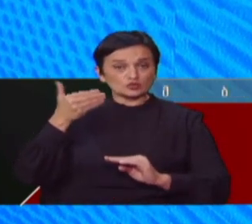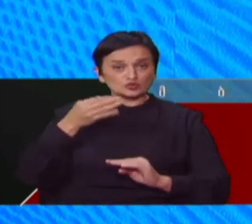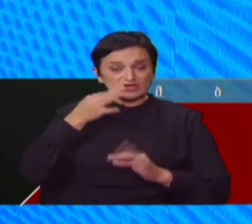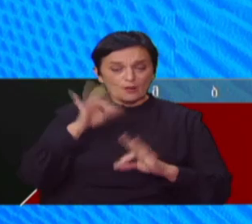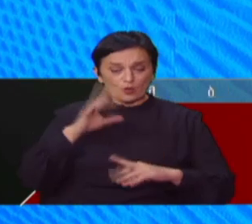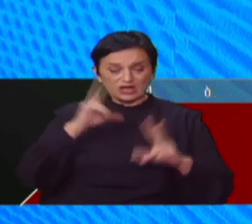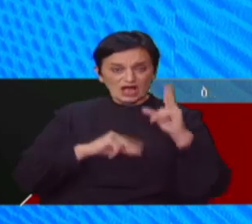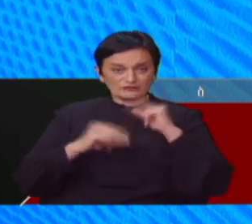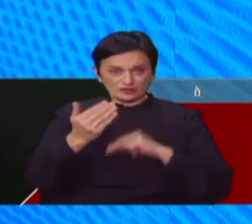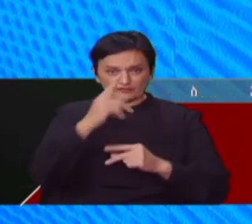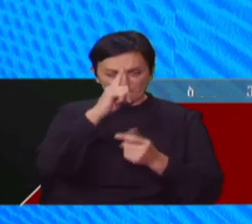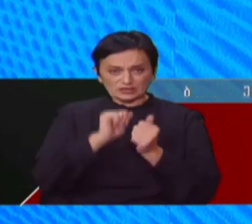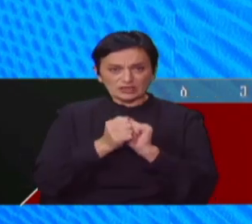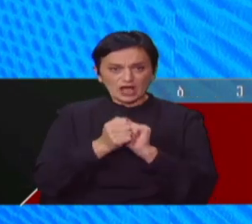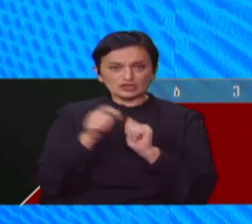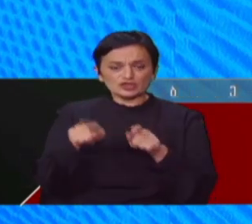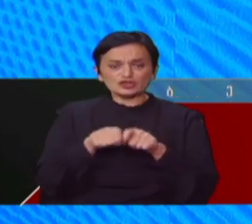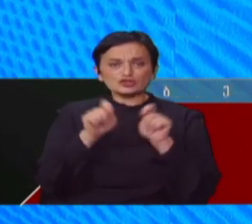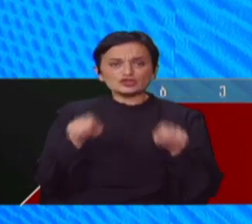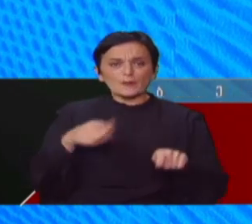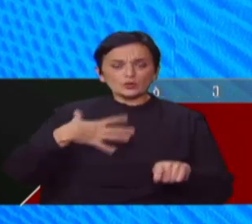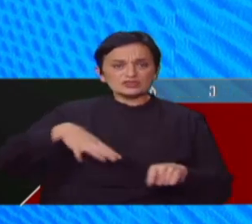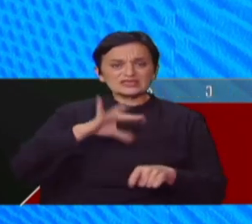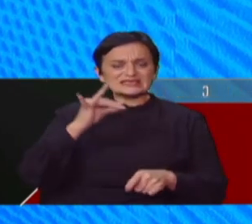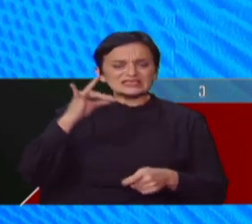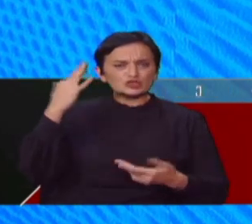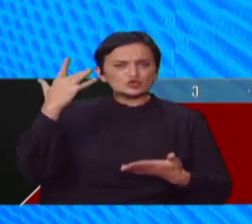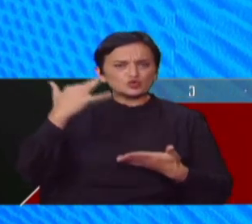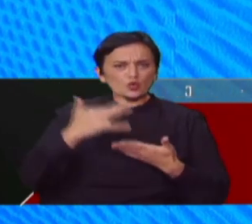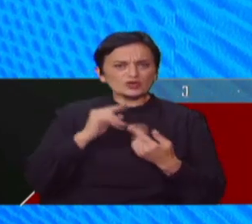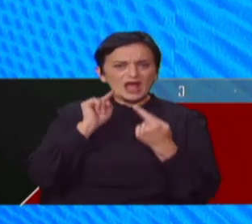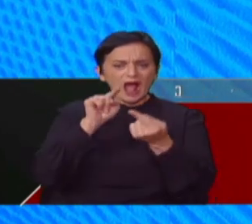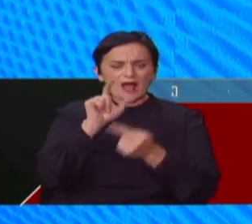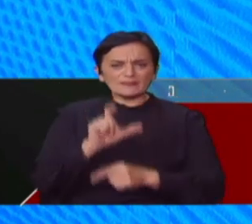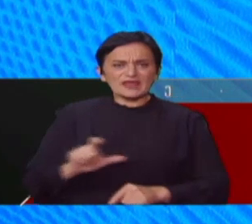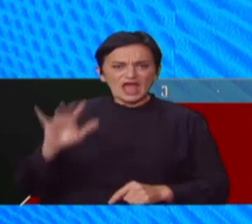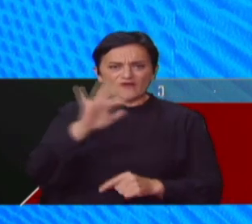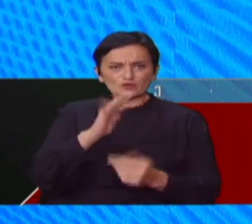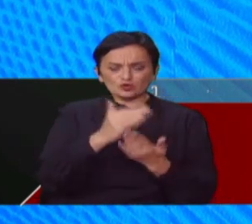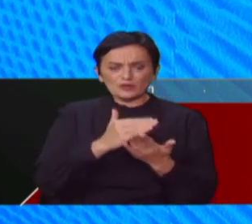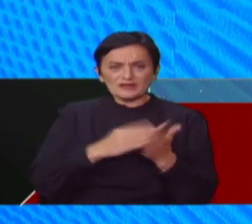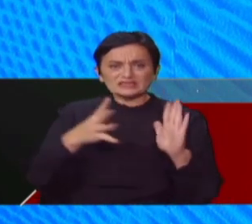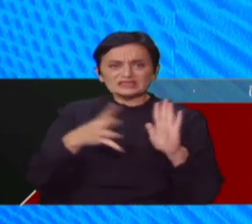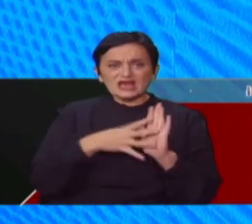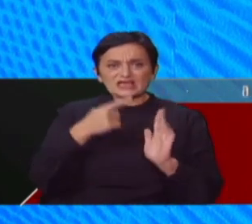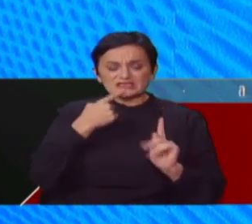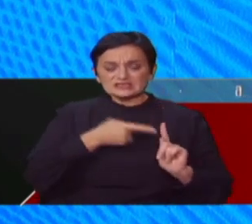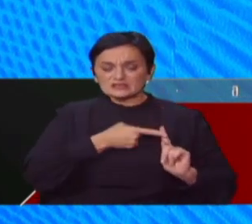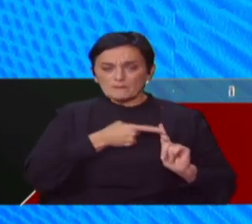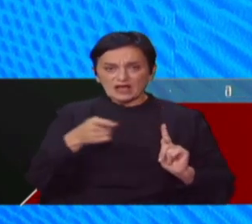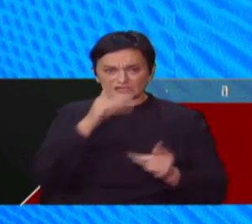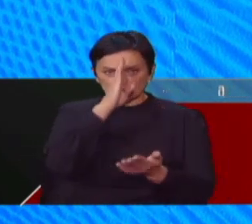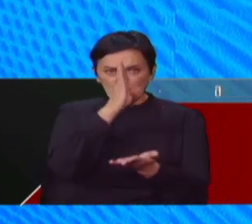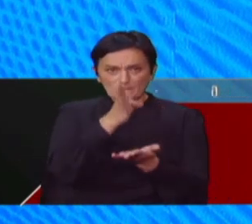გათვალისწინებით თქვენ გახსოვთ, რომ მათ ჩამოაყალიბეს საქართველოს ისტორიაში ყველაზე ანტიევროპული რეჟიმი 9 წლის მანძილზე, რომელიც